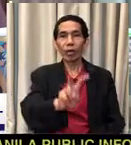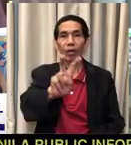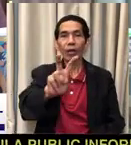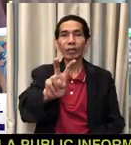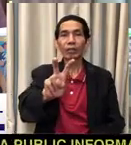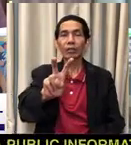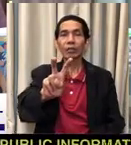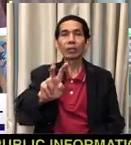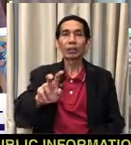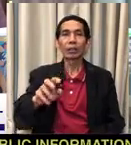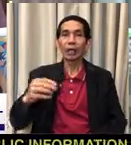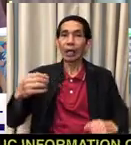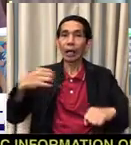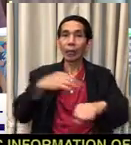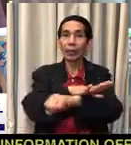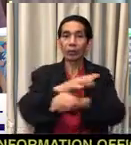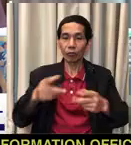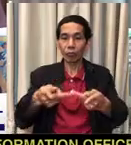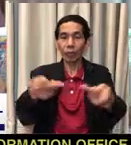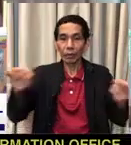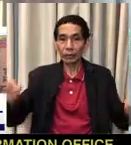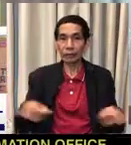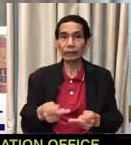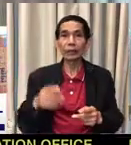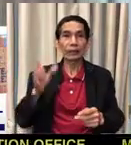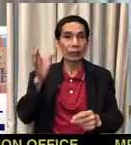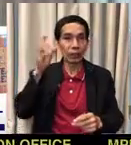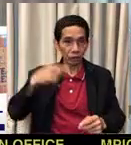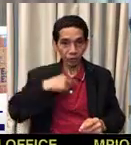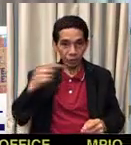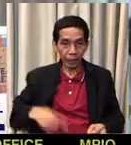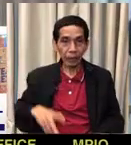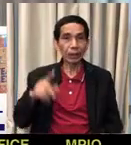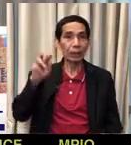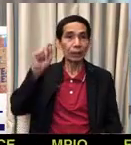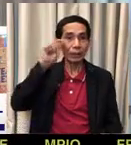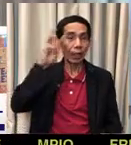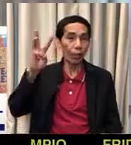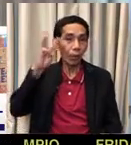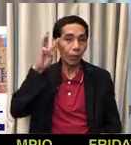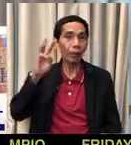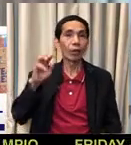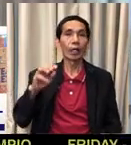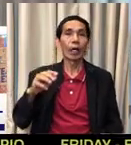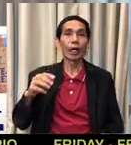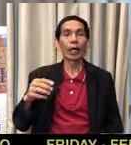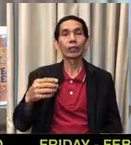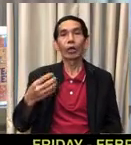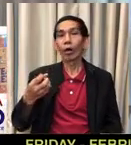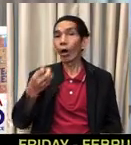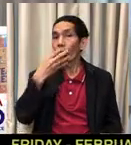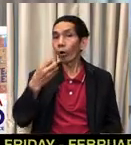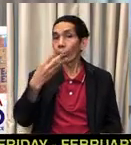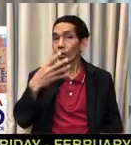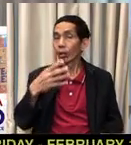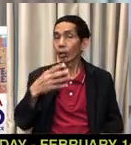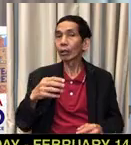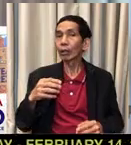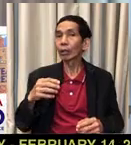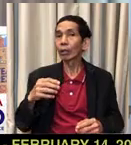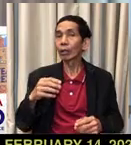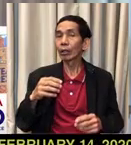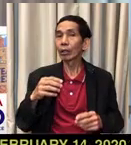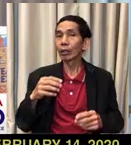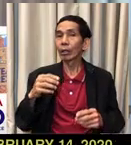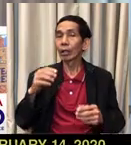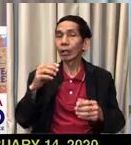Travel po dun sa mga affected areas, kagaya po ng China, Taiwan, Macau, and Hong Kong. Ang Bureau of